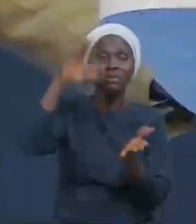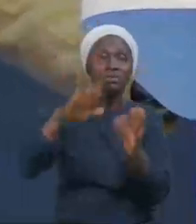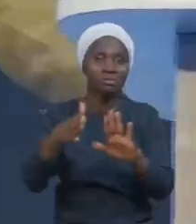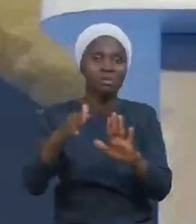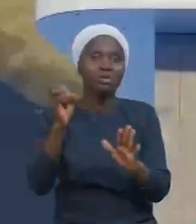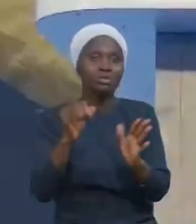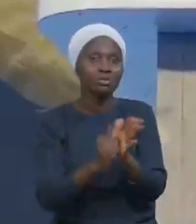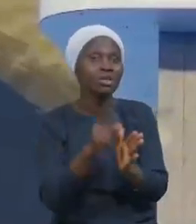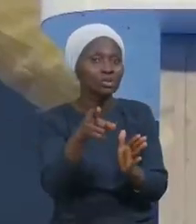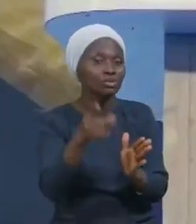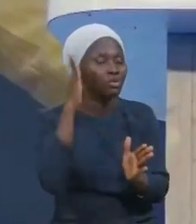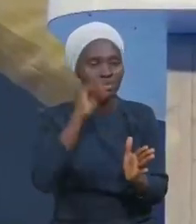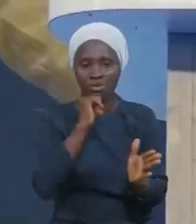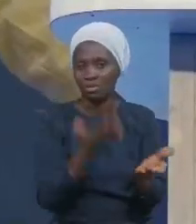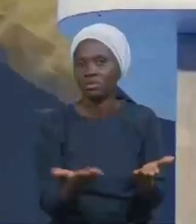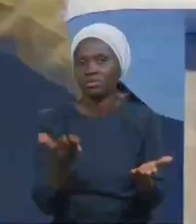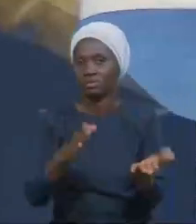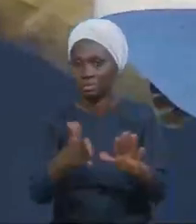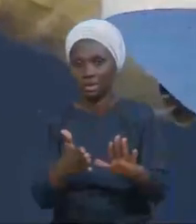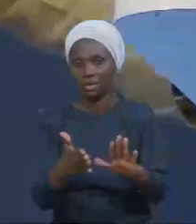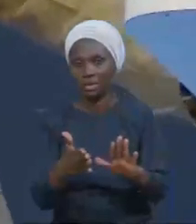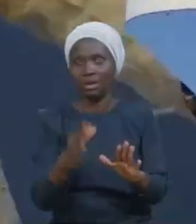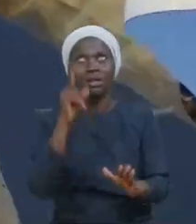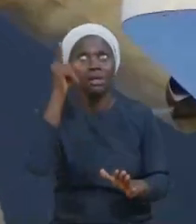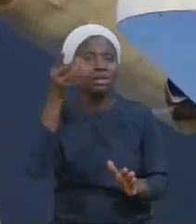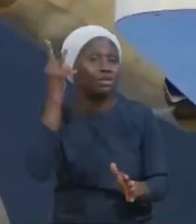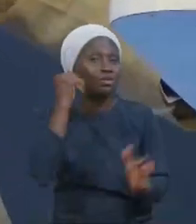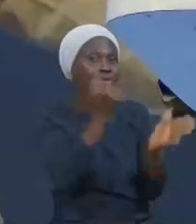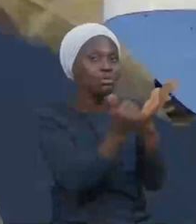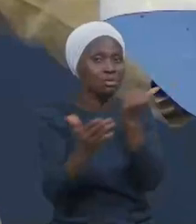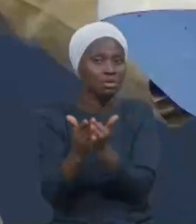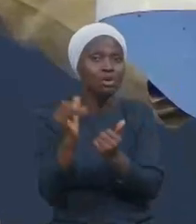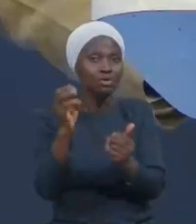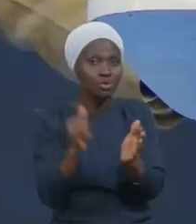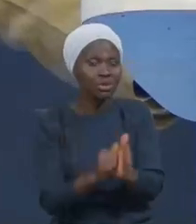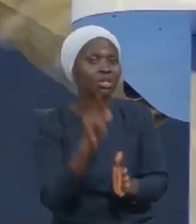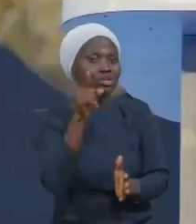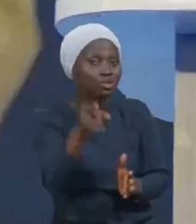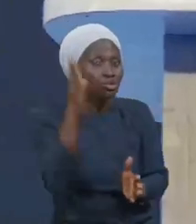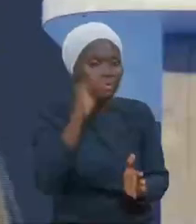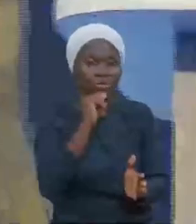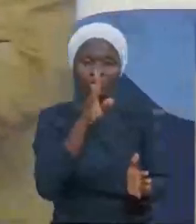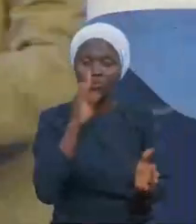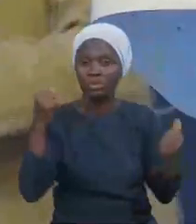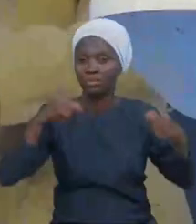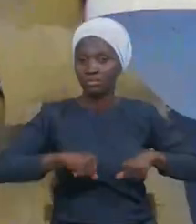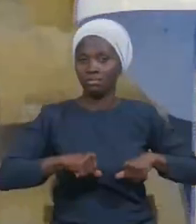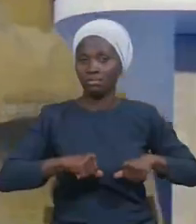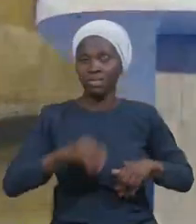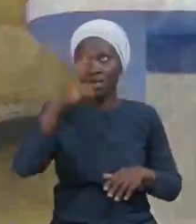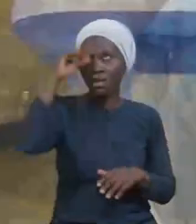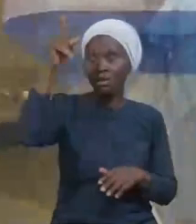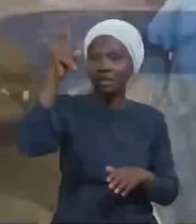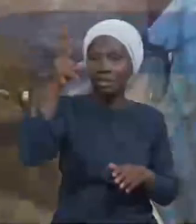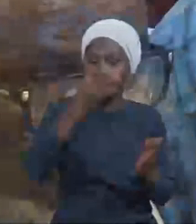mouriez pas. Il a été crucifié pour que vous ne soyez pas condamnés. Il a pris vos péchés